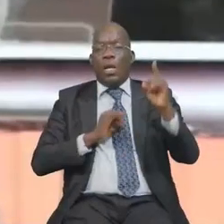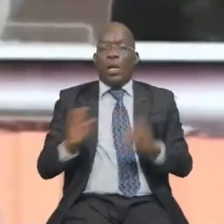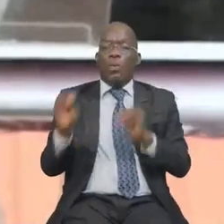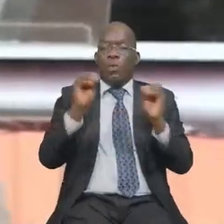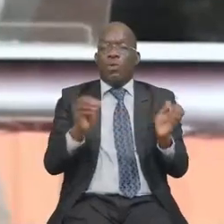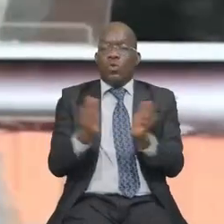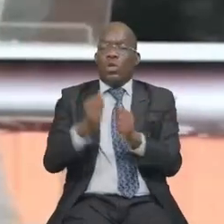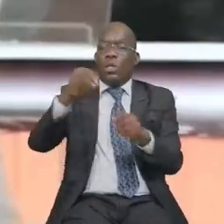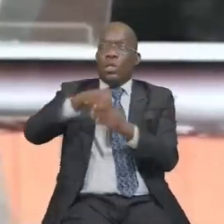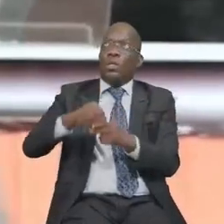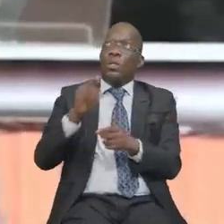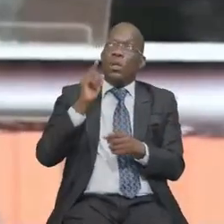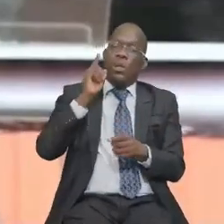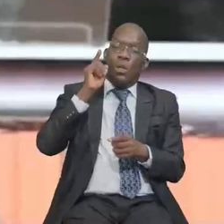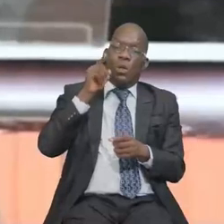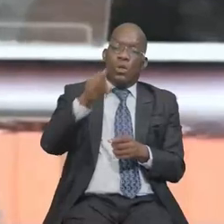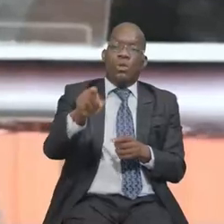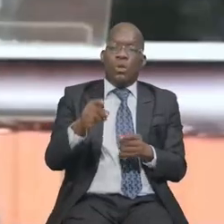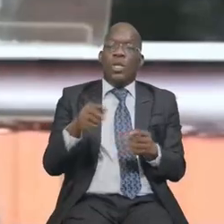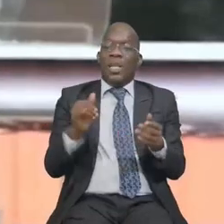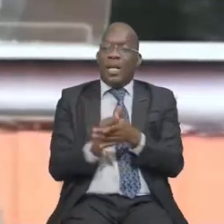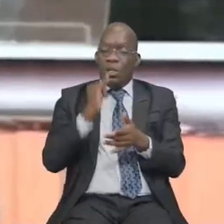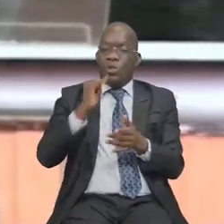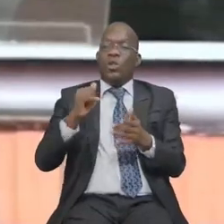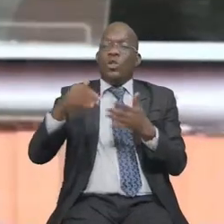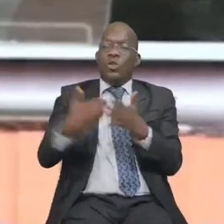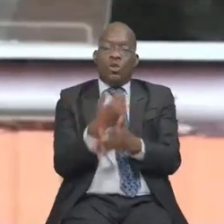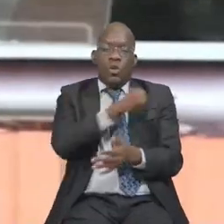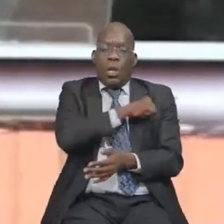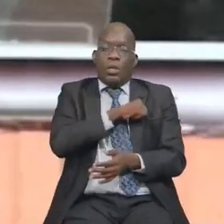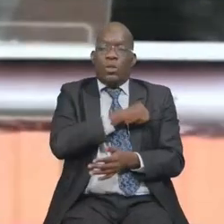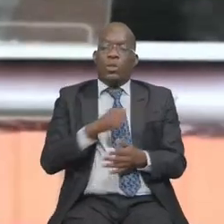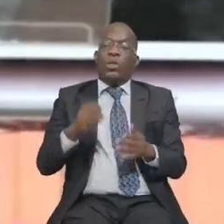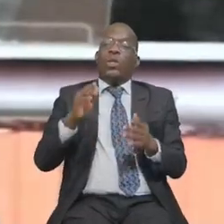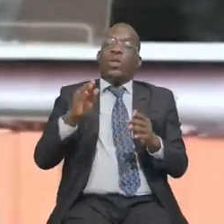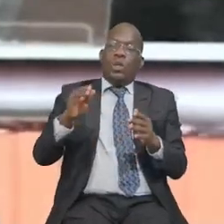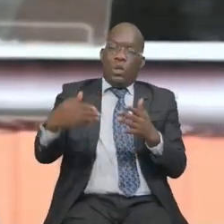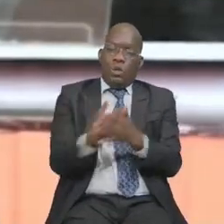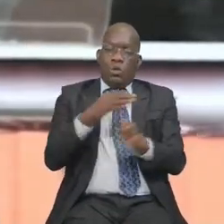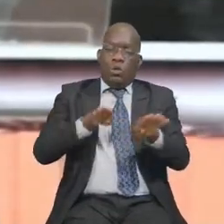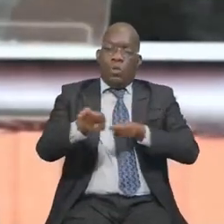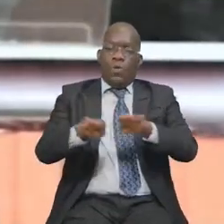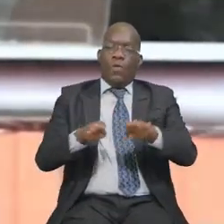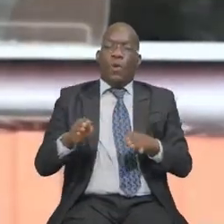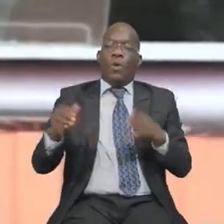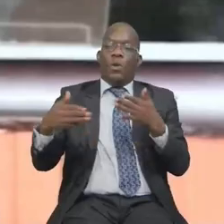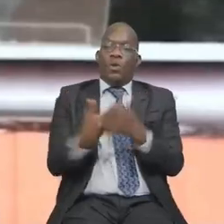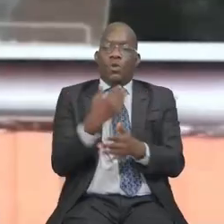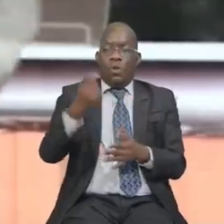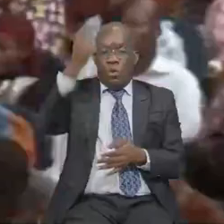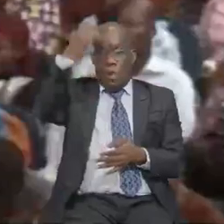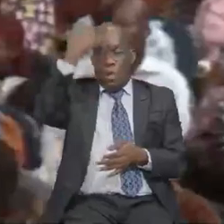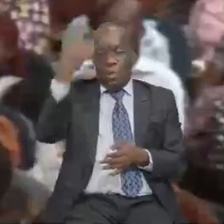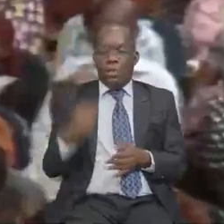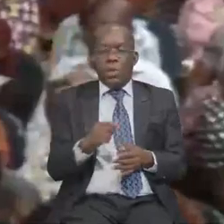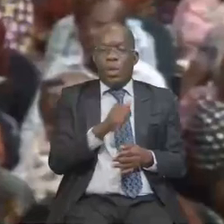Cela veut dire une nouvelle attitude, une nouvelle disposition, et une nouvelle pensée,